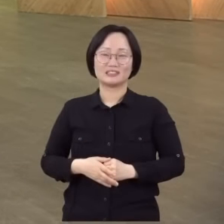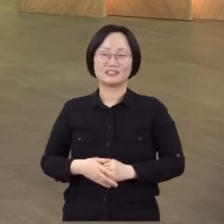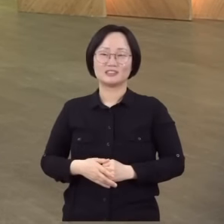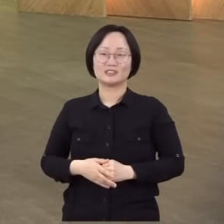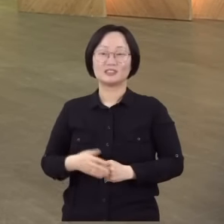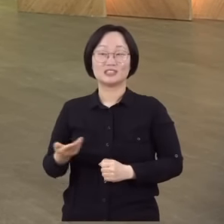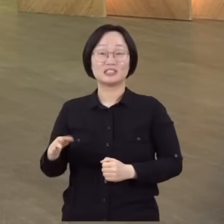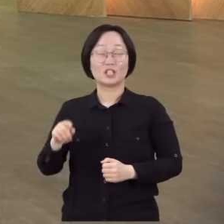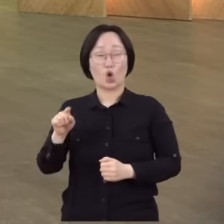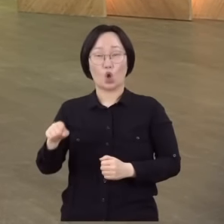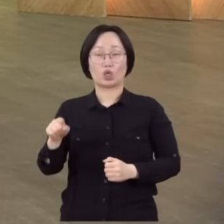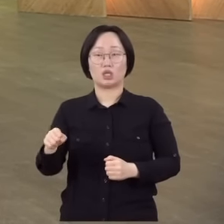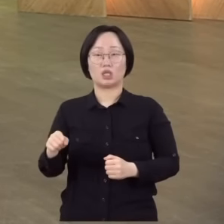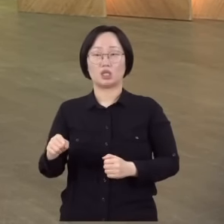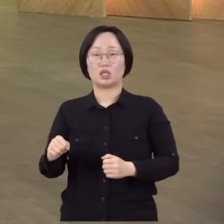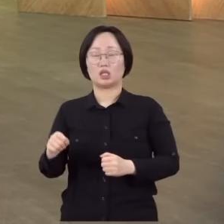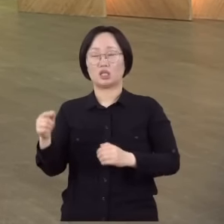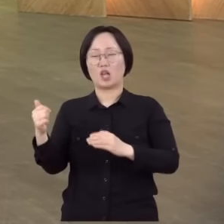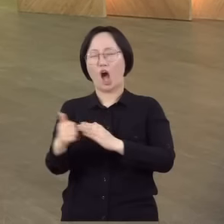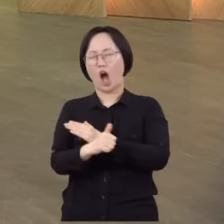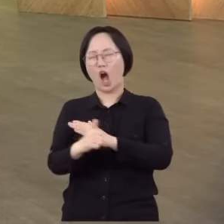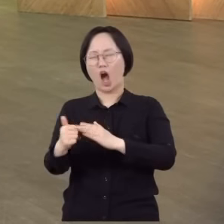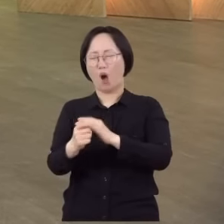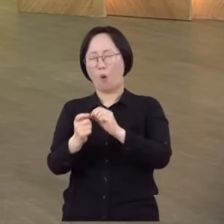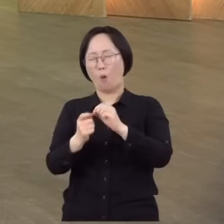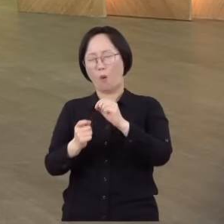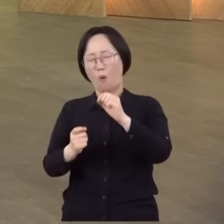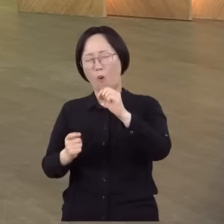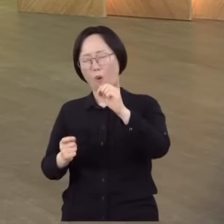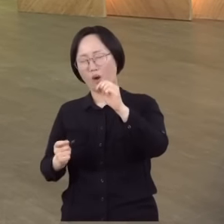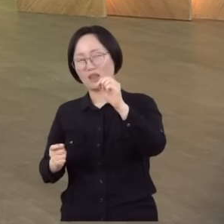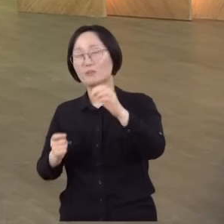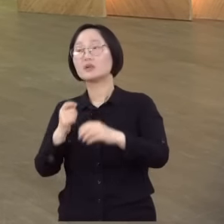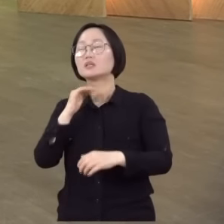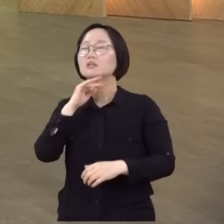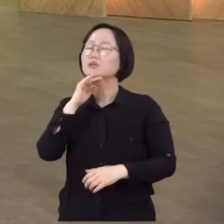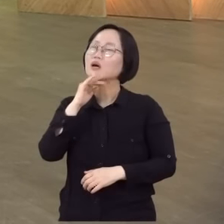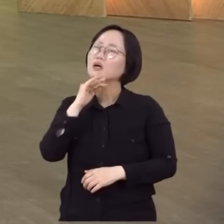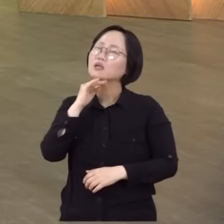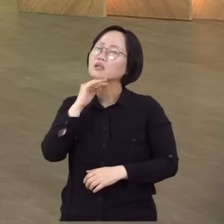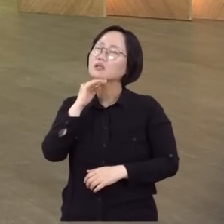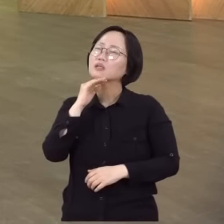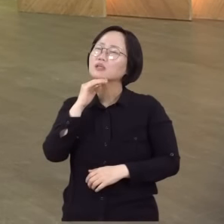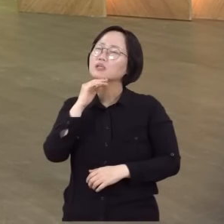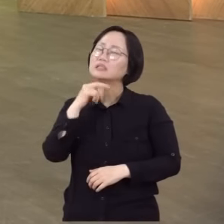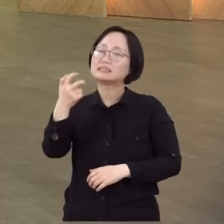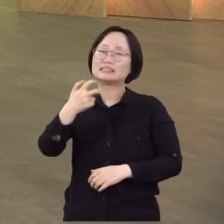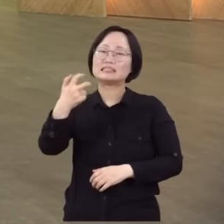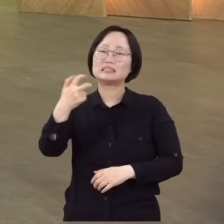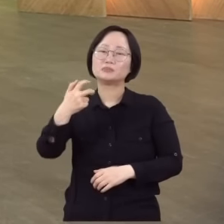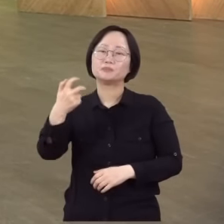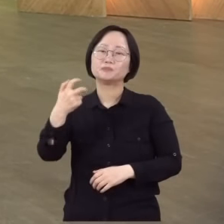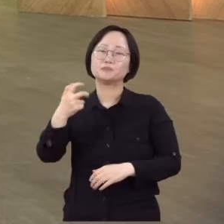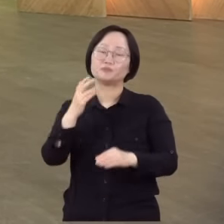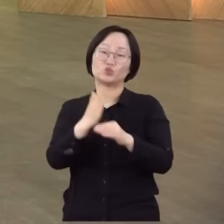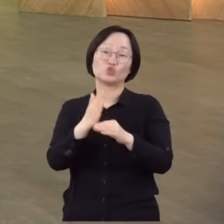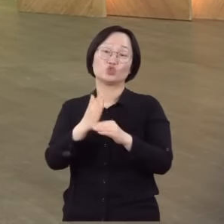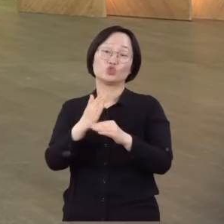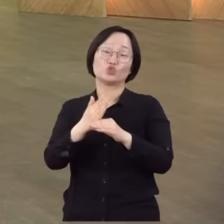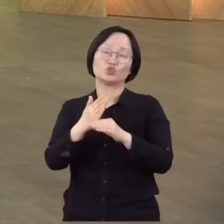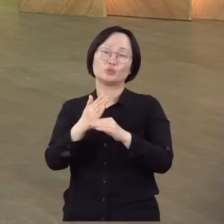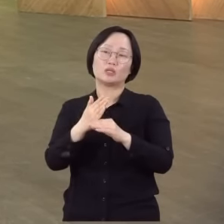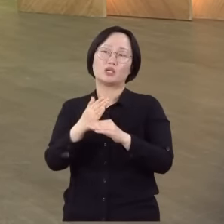다니셨던 어느 노보 살 님이 계세요 지금 연세가 70 중이시래요 노보 님이